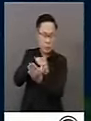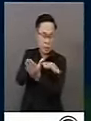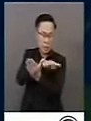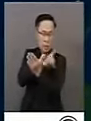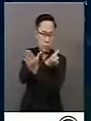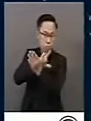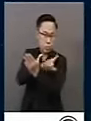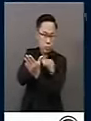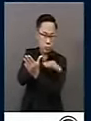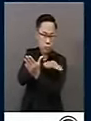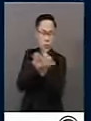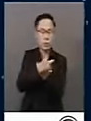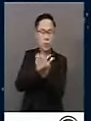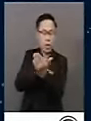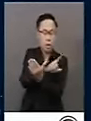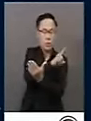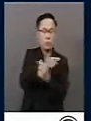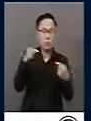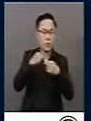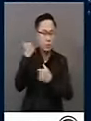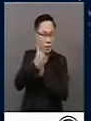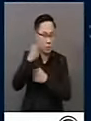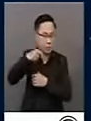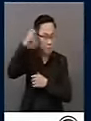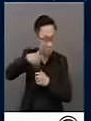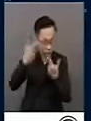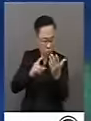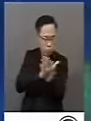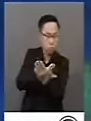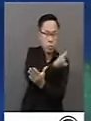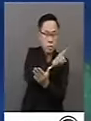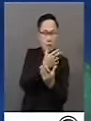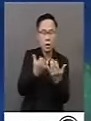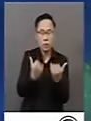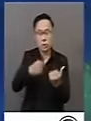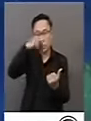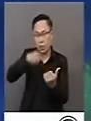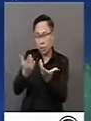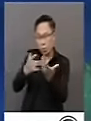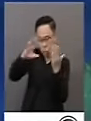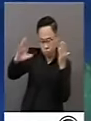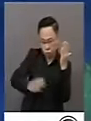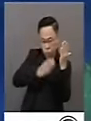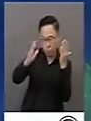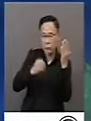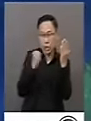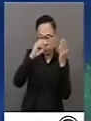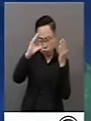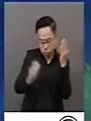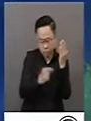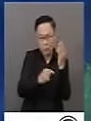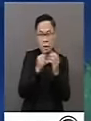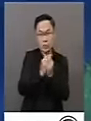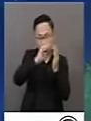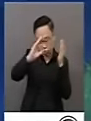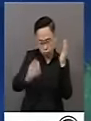ครับณเวลานี้เองเคลื่อนตัวมาอยู่แถวๆบริเวณของพื้นที่ประเทศพม่าส่วนตัวแปรที่เรากำลังรอนะครับนั่นก็คือลมหนาวครับจะแผ่